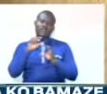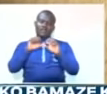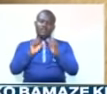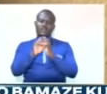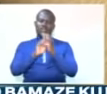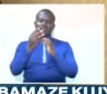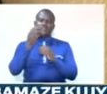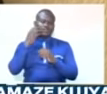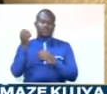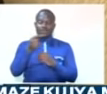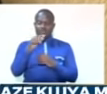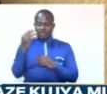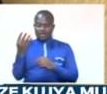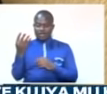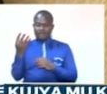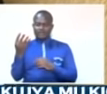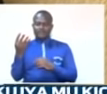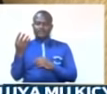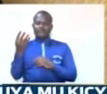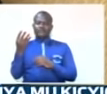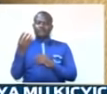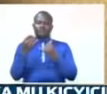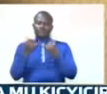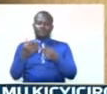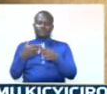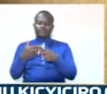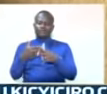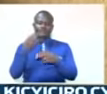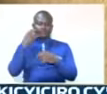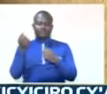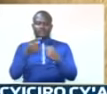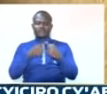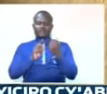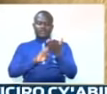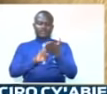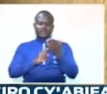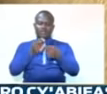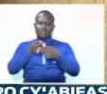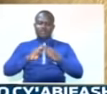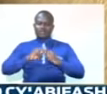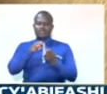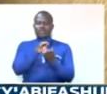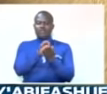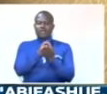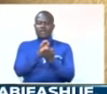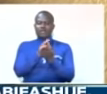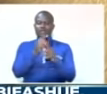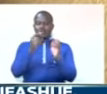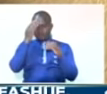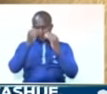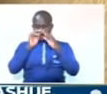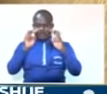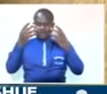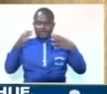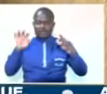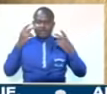enye z'ukwezi kwa kane. Urumva njye maze amezi atandatu ndi gukoresha inguzanyo ya banke ariko kuko nari maze kubona